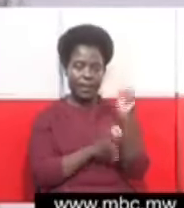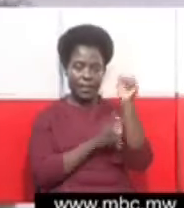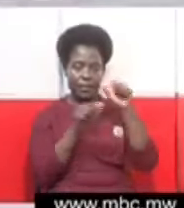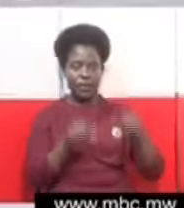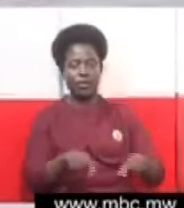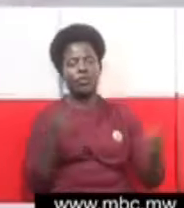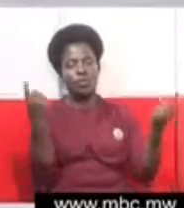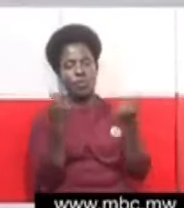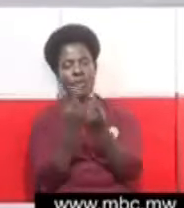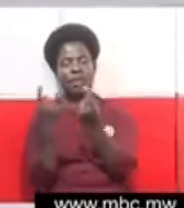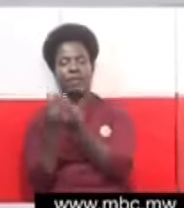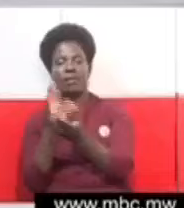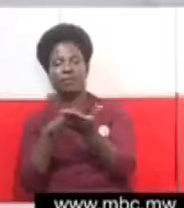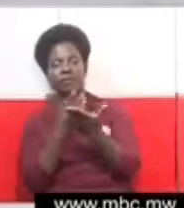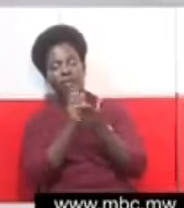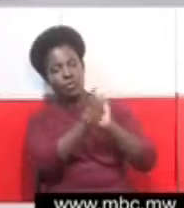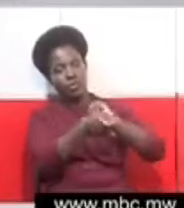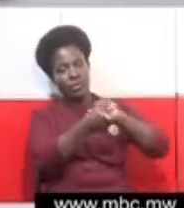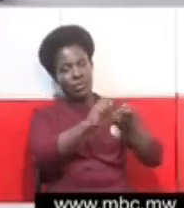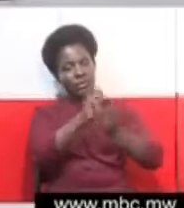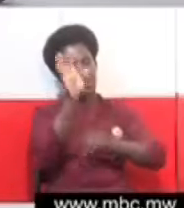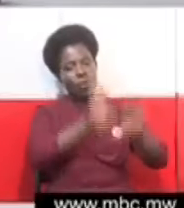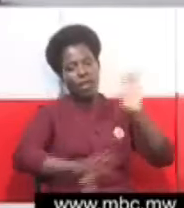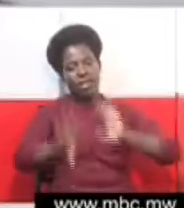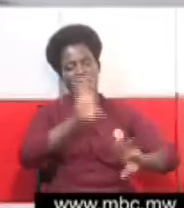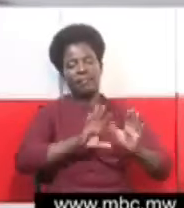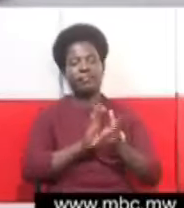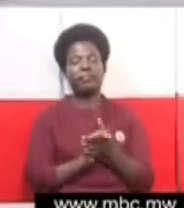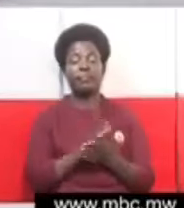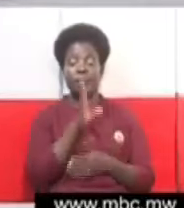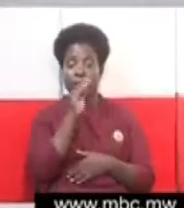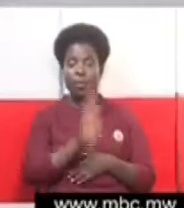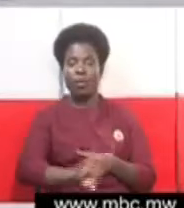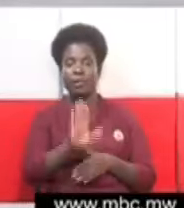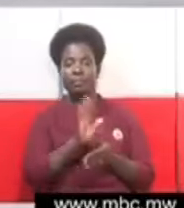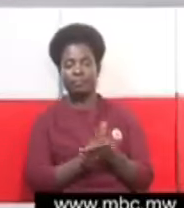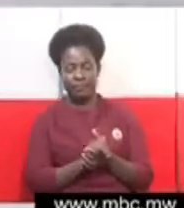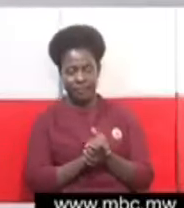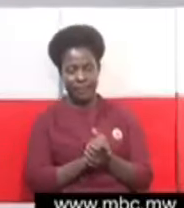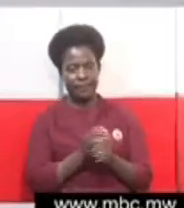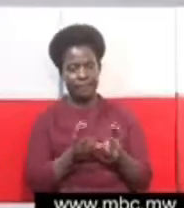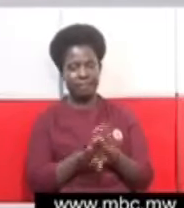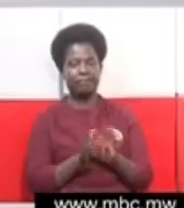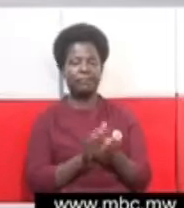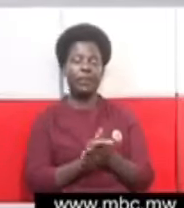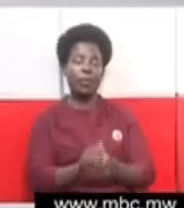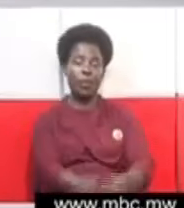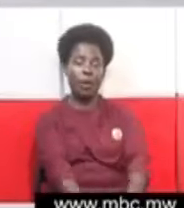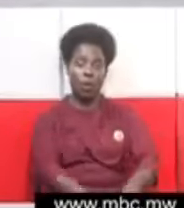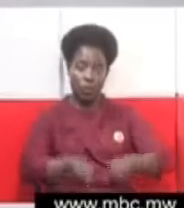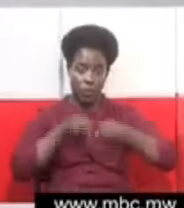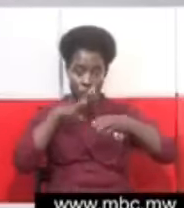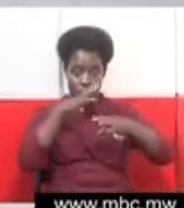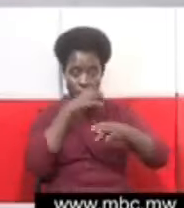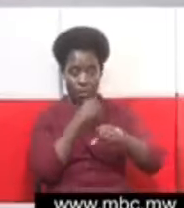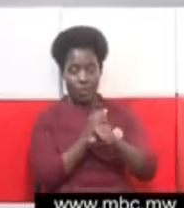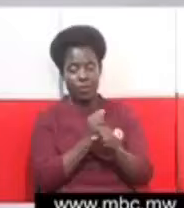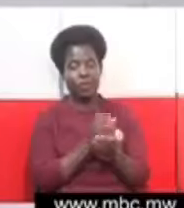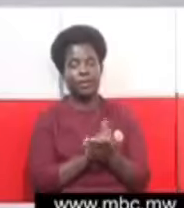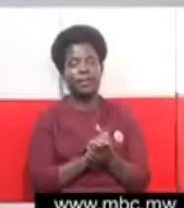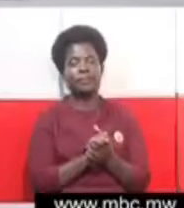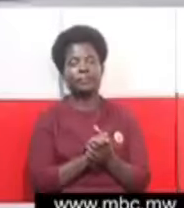nawo chifukwa cha kusintha kwa nyengo. Ndipo mau wake Wirad Mwambo, yemwe ndi wankulu wa bungwe la Cholo Active